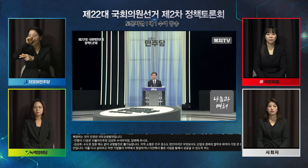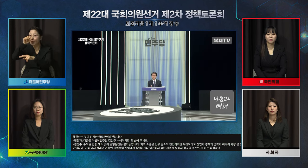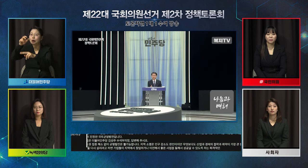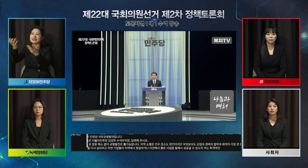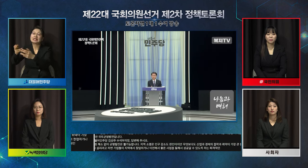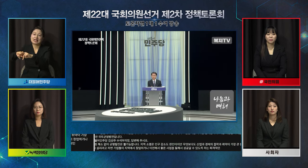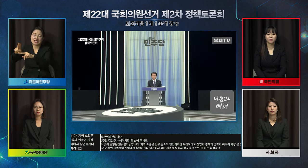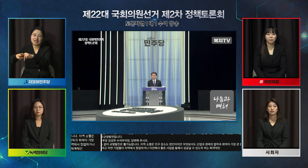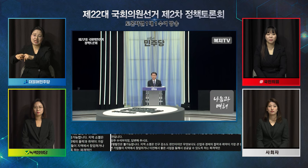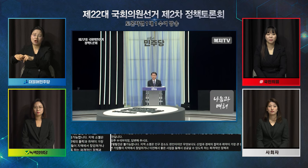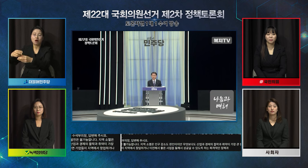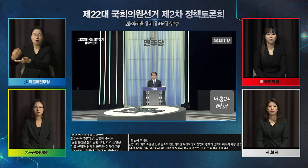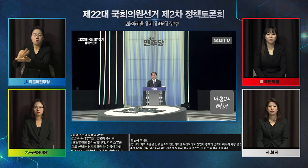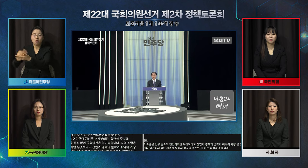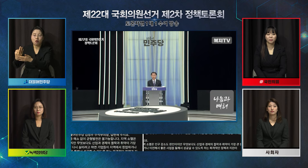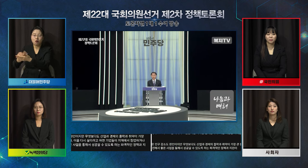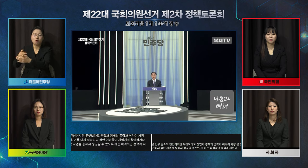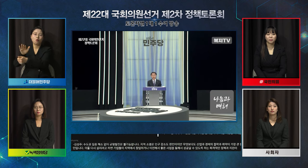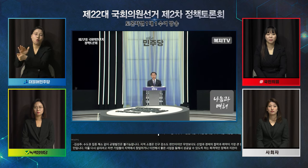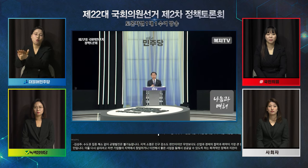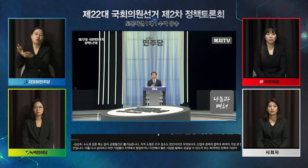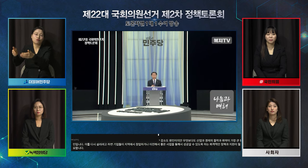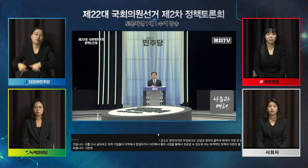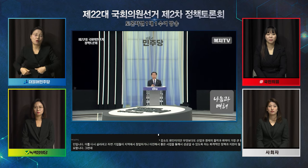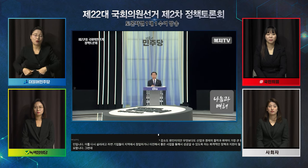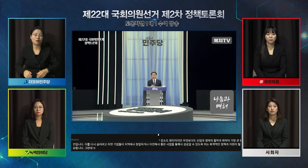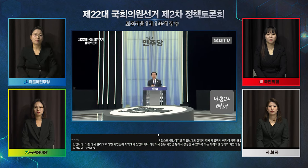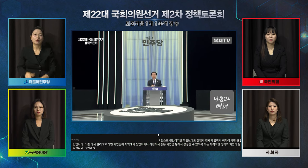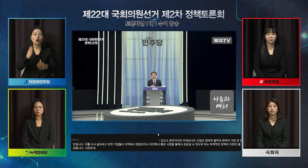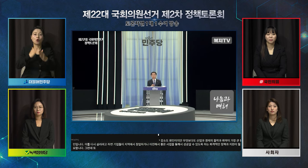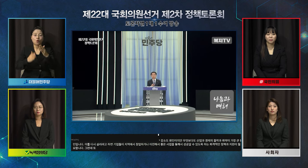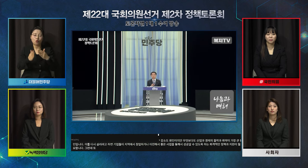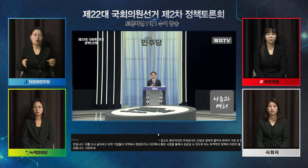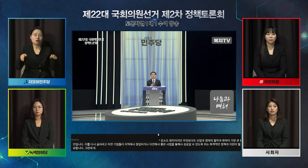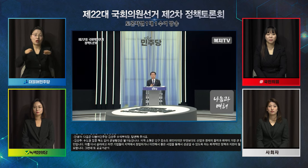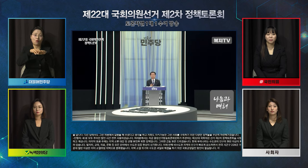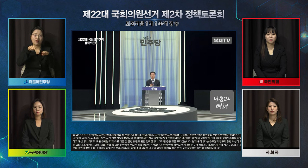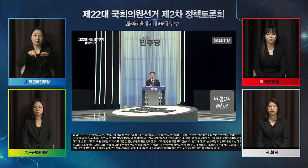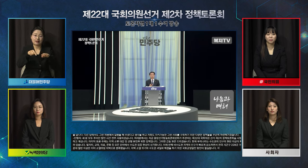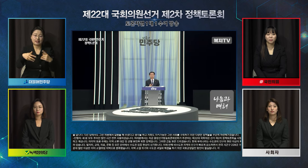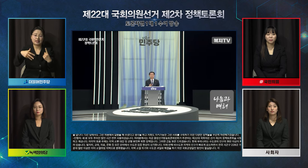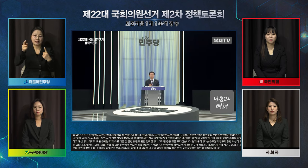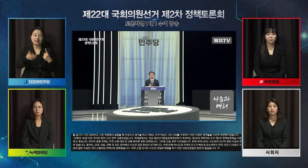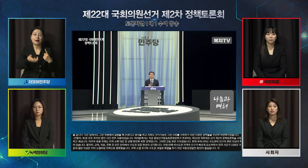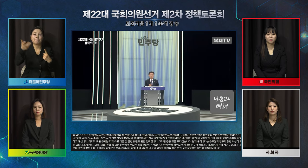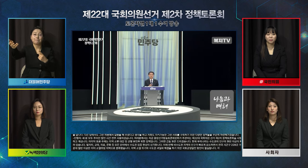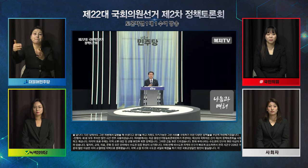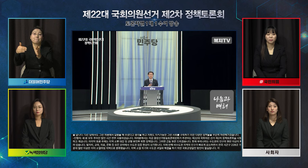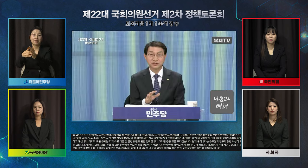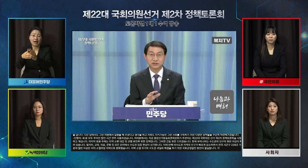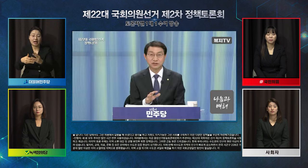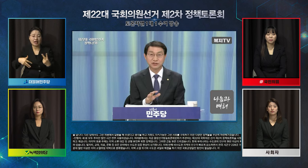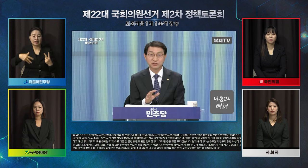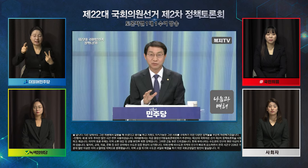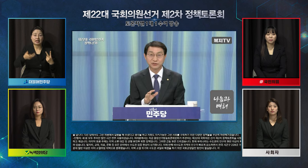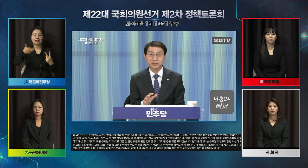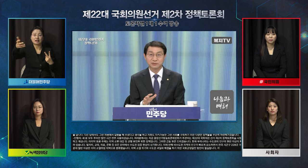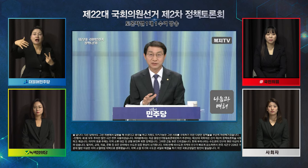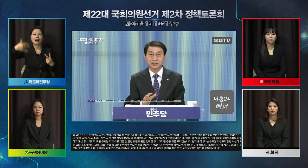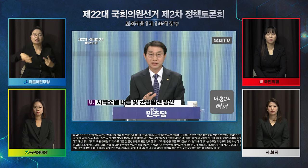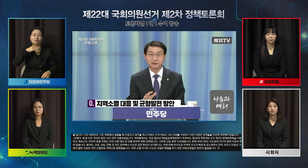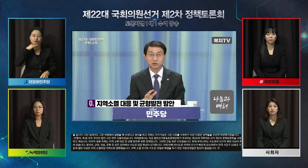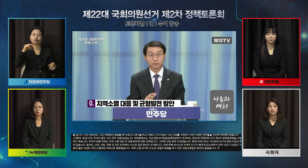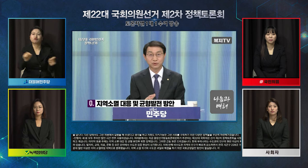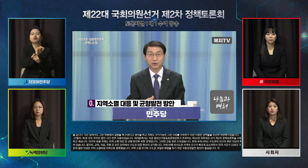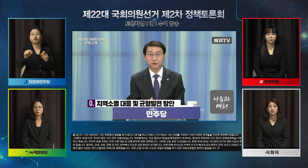정책과 지원이 필요합니다. 또 공공기관의 1차 이전 후에 2차 이전이 현재 지금 머져